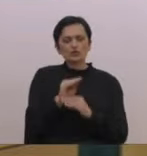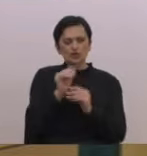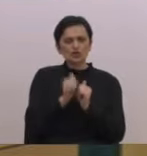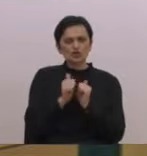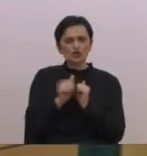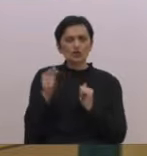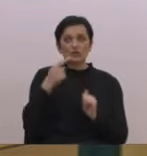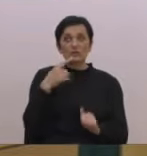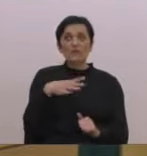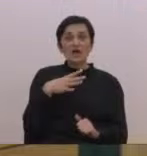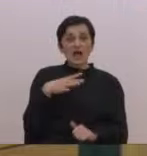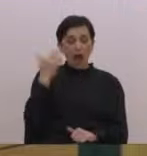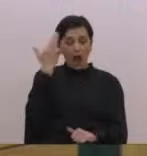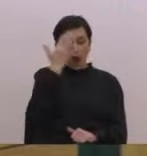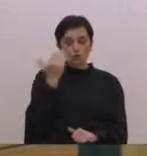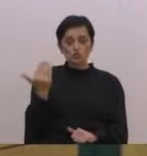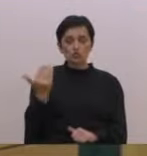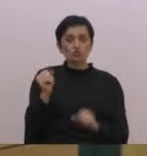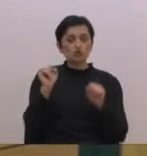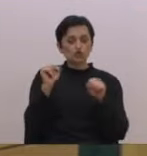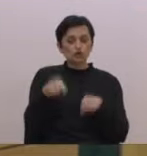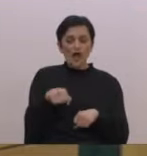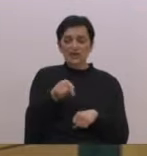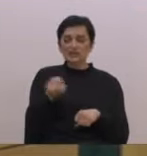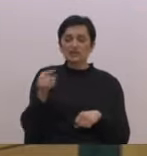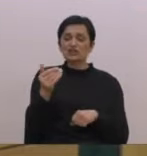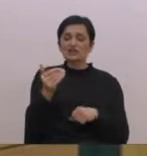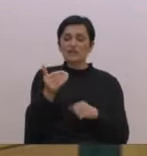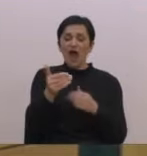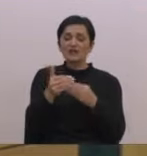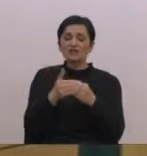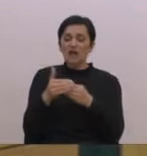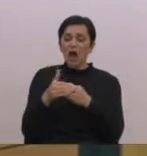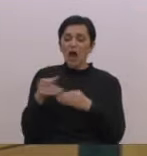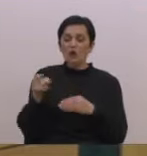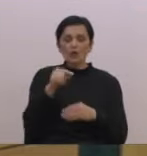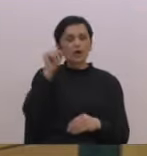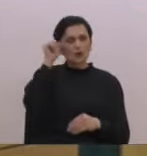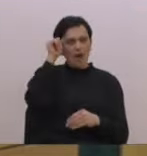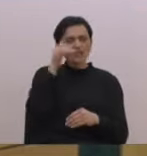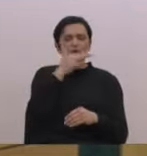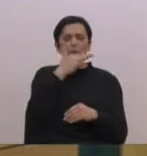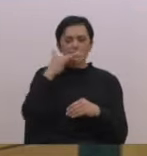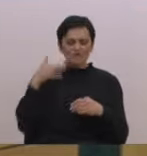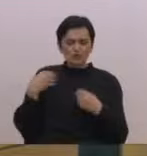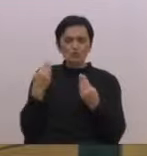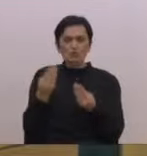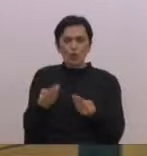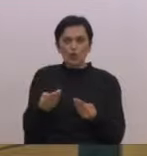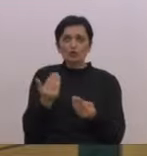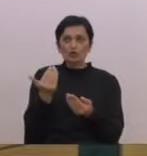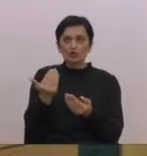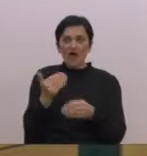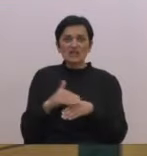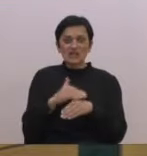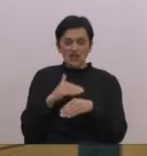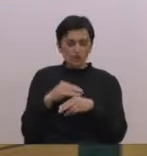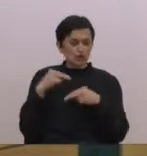șeileva, cartul iot ne-a vist, twista, tkveni ahlobule vist, metma, vevri mokset, tkveni ketili